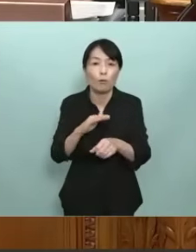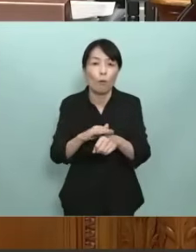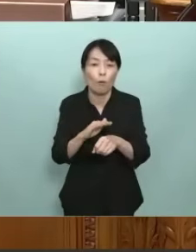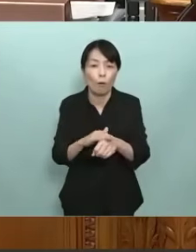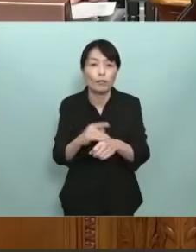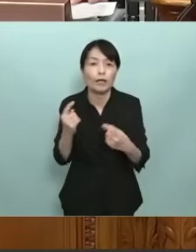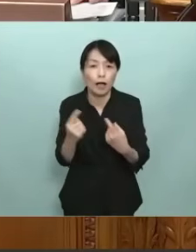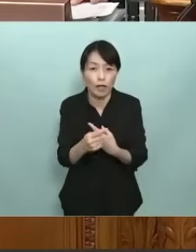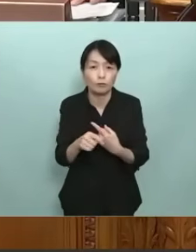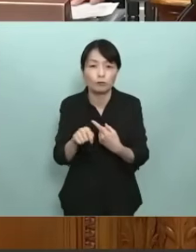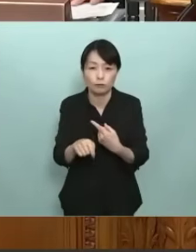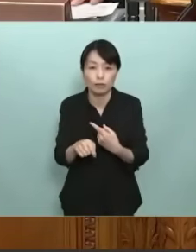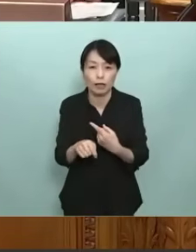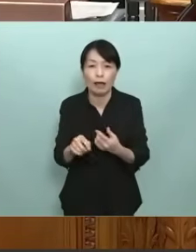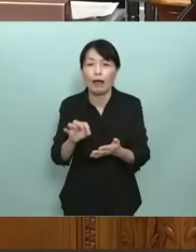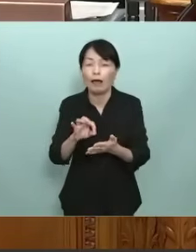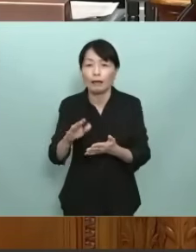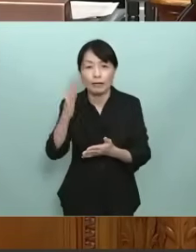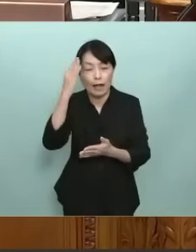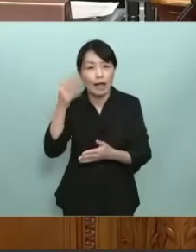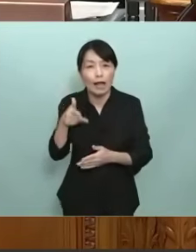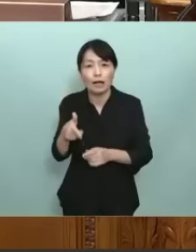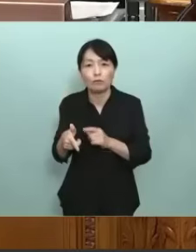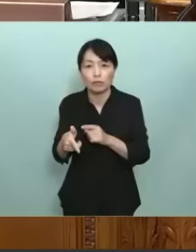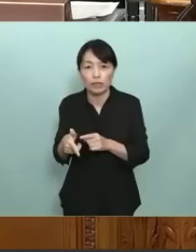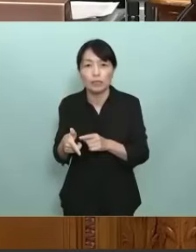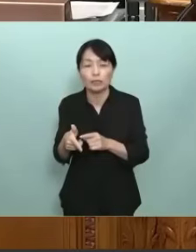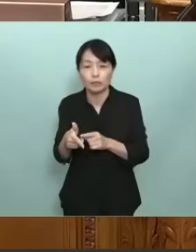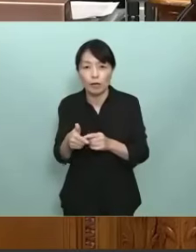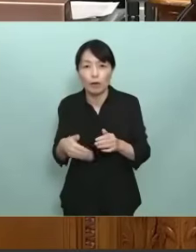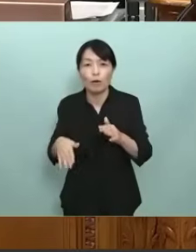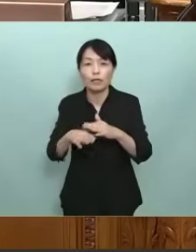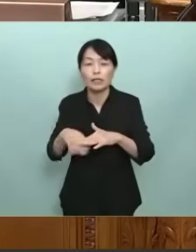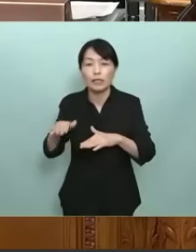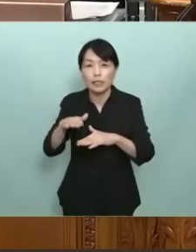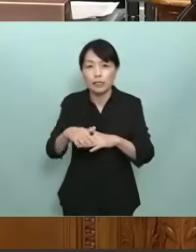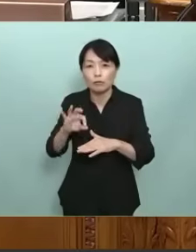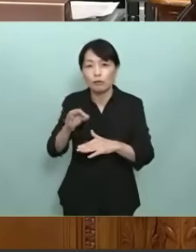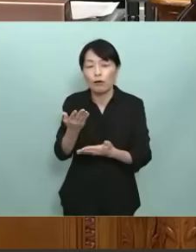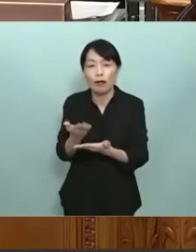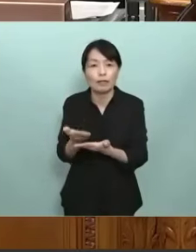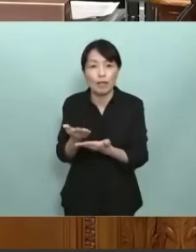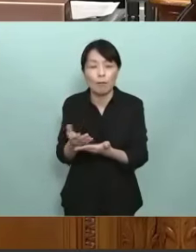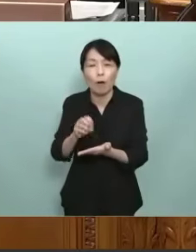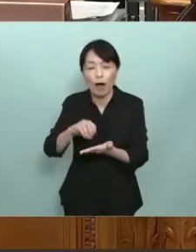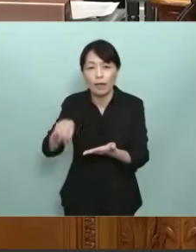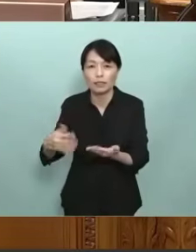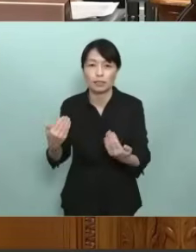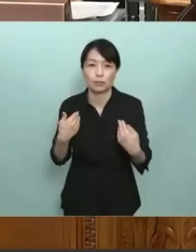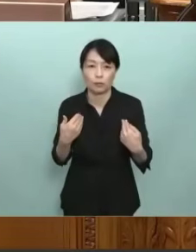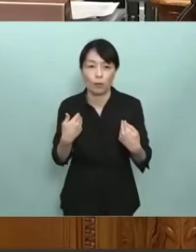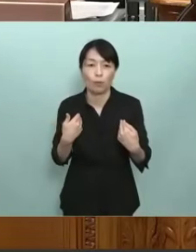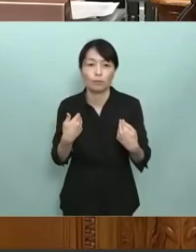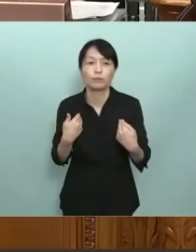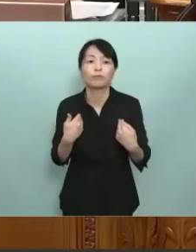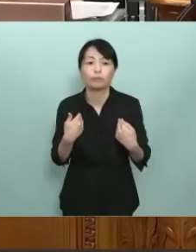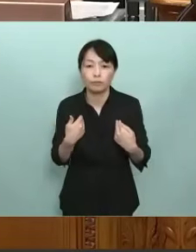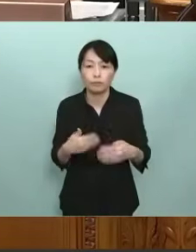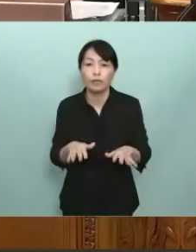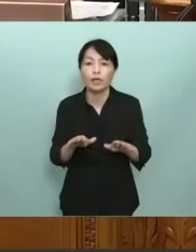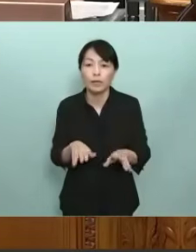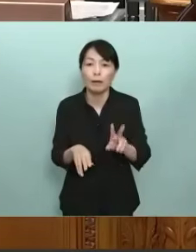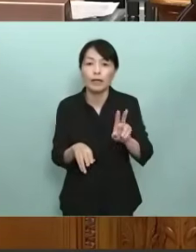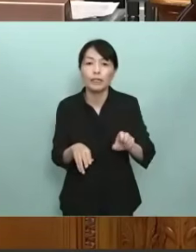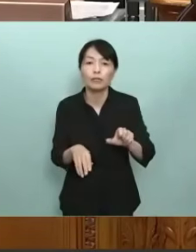も消費税をかける二重課税は廃止すべきではないですかまたいわゆる暫定税率2円10